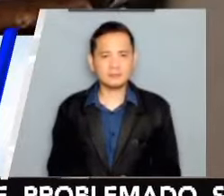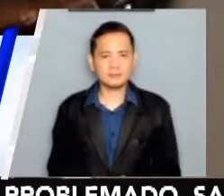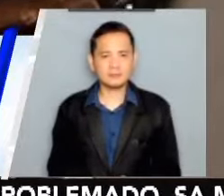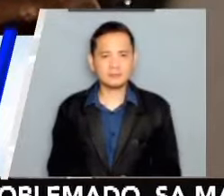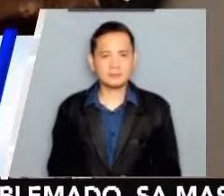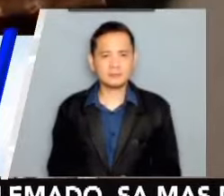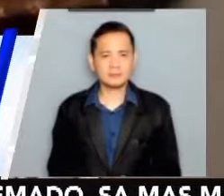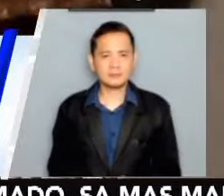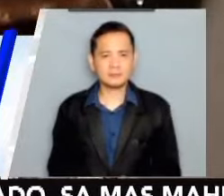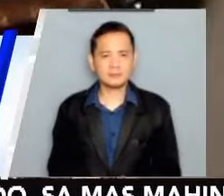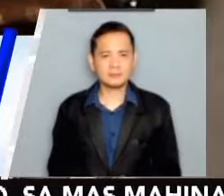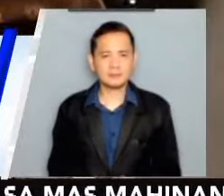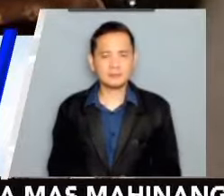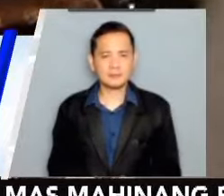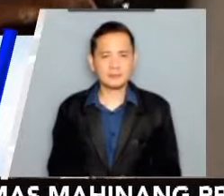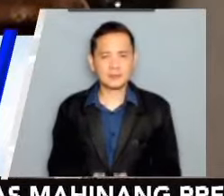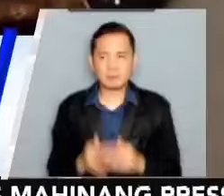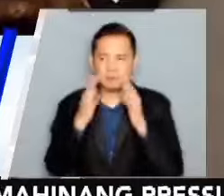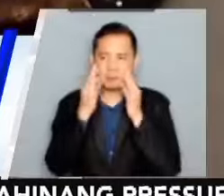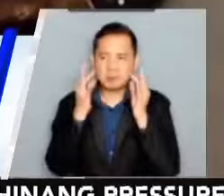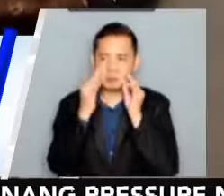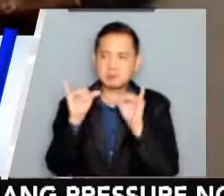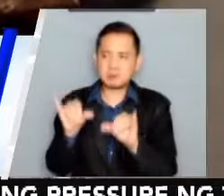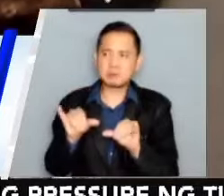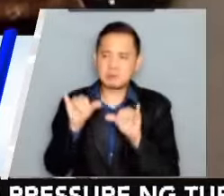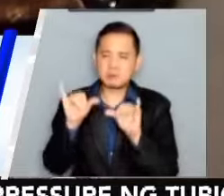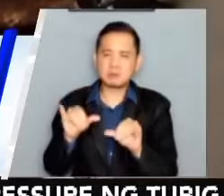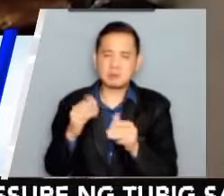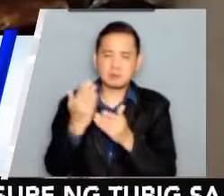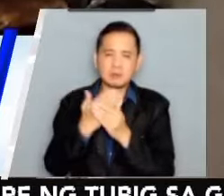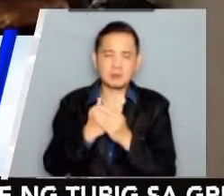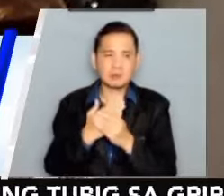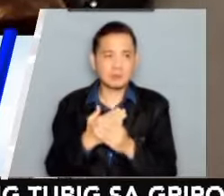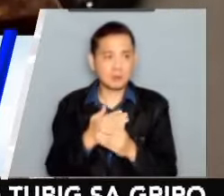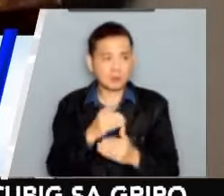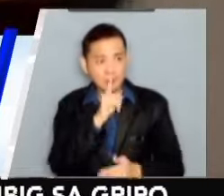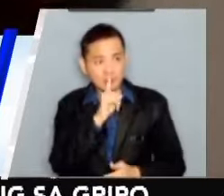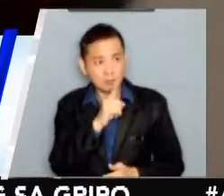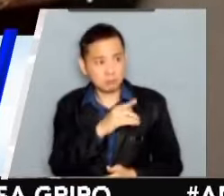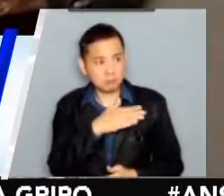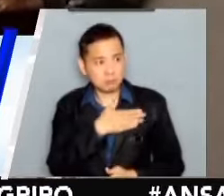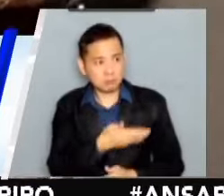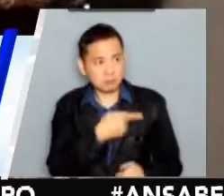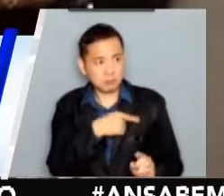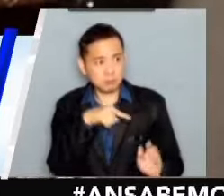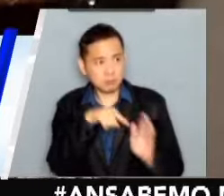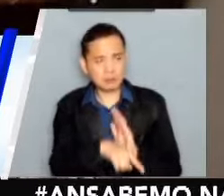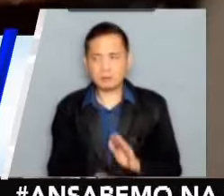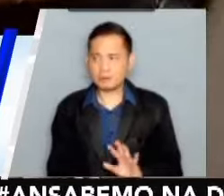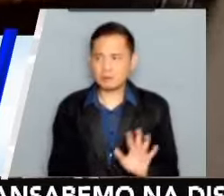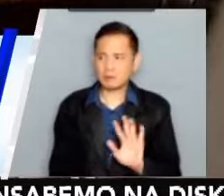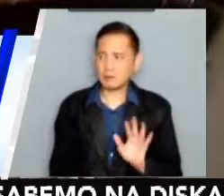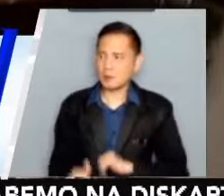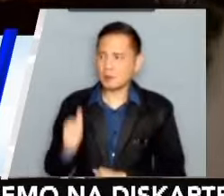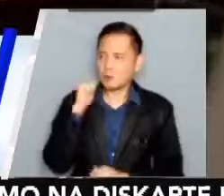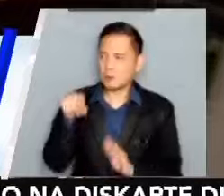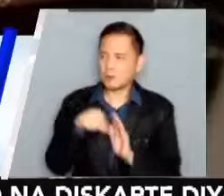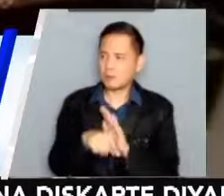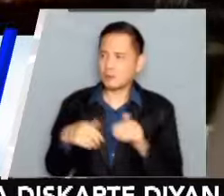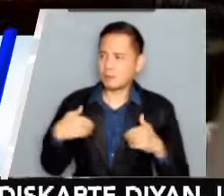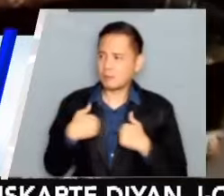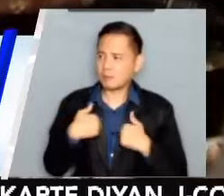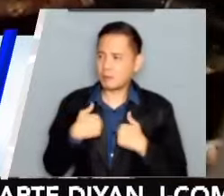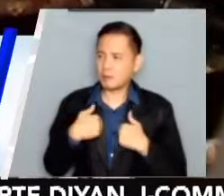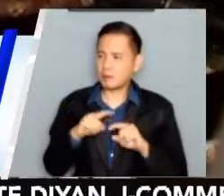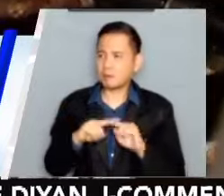Walang pusa na yun. Hindi po inokonsensya na pinatay na pusa? Ako, talaga, kukonsensya ako. Ayaw ko talagang pumapatay ng hayop. Pero anong magagawa